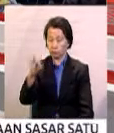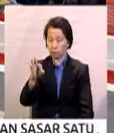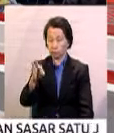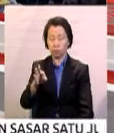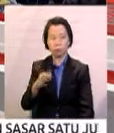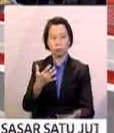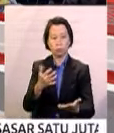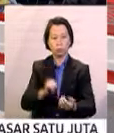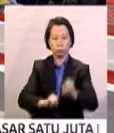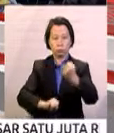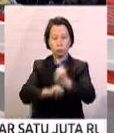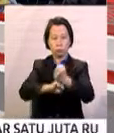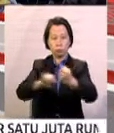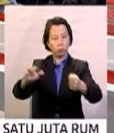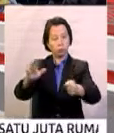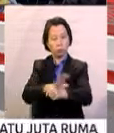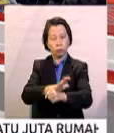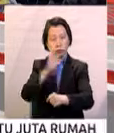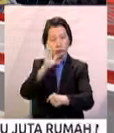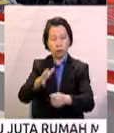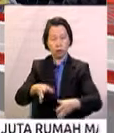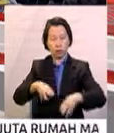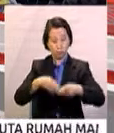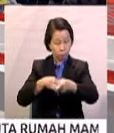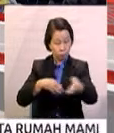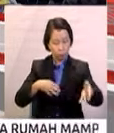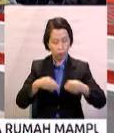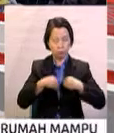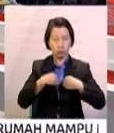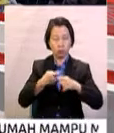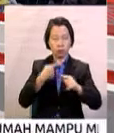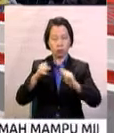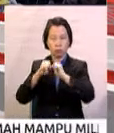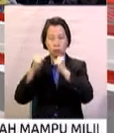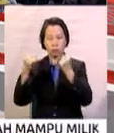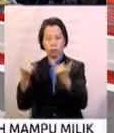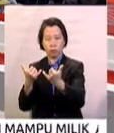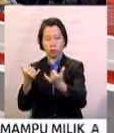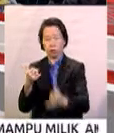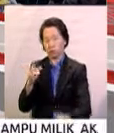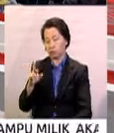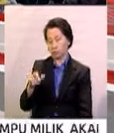iaitu penajaan penuh akan diterima mereka daripada Syarikat Razer